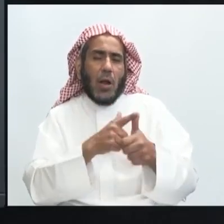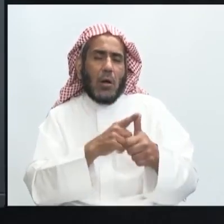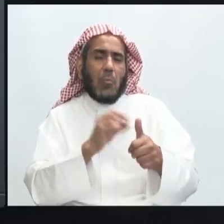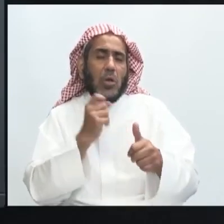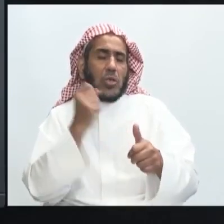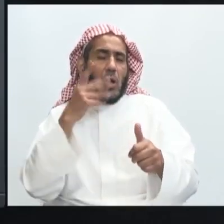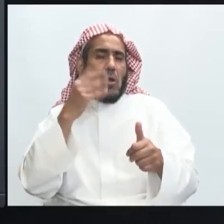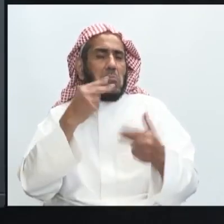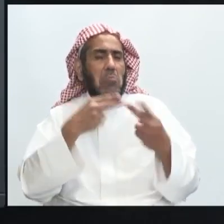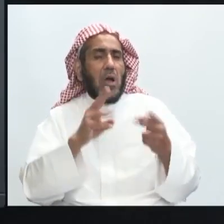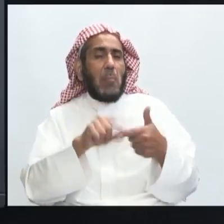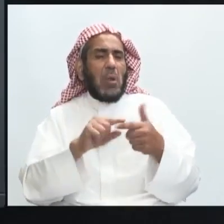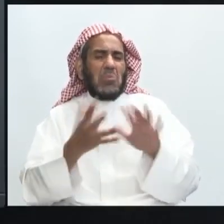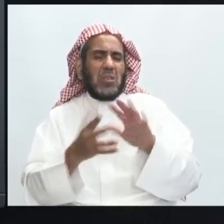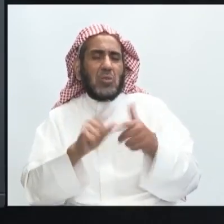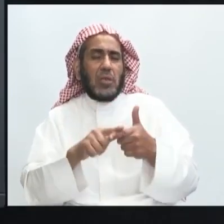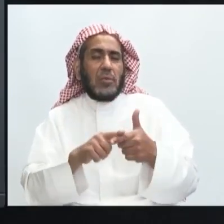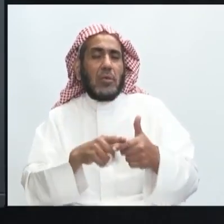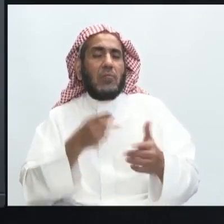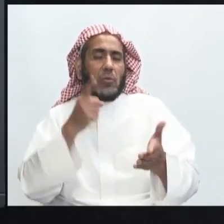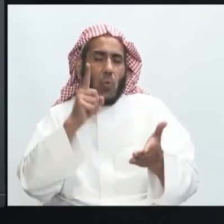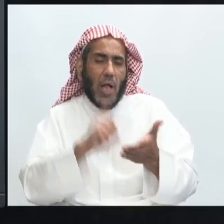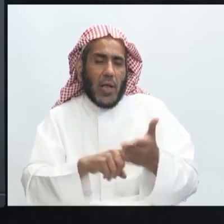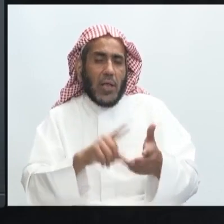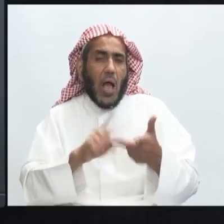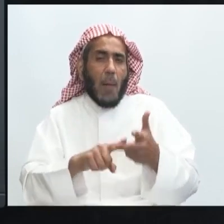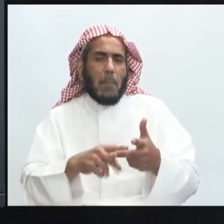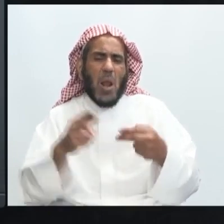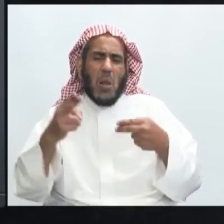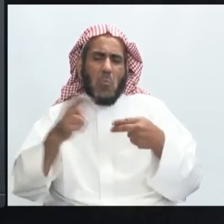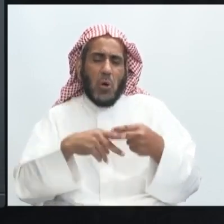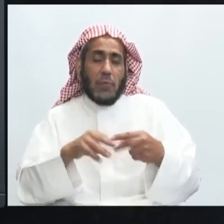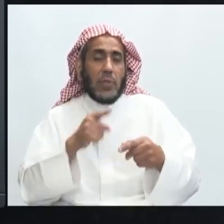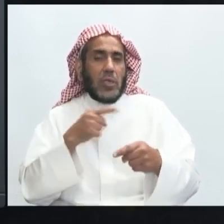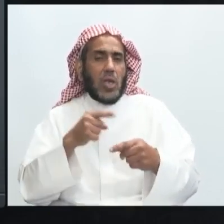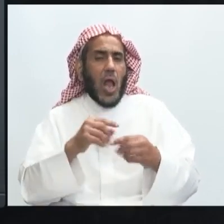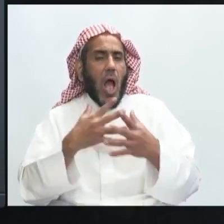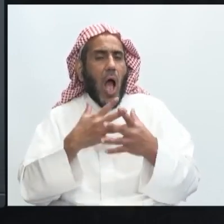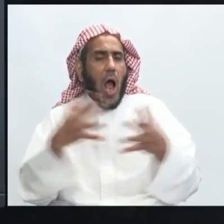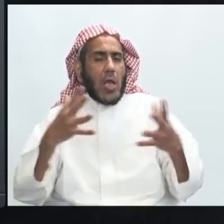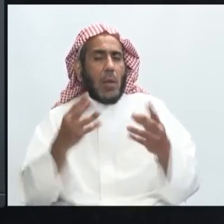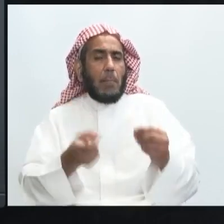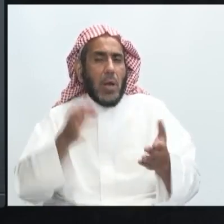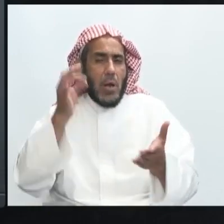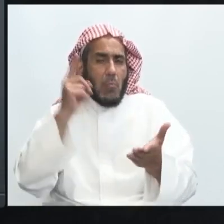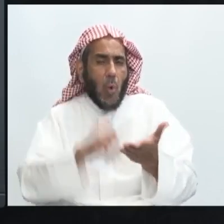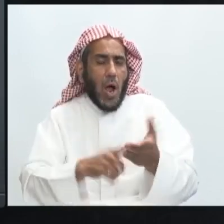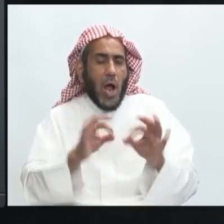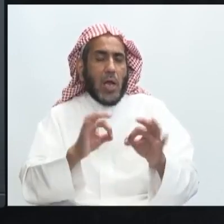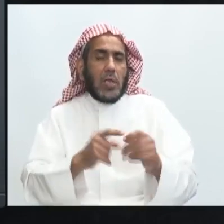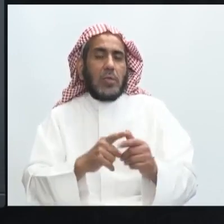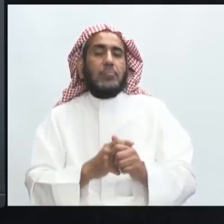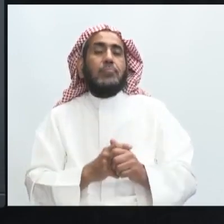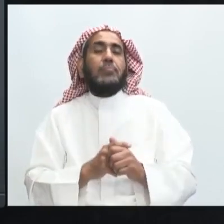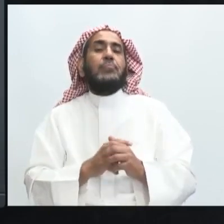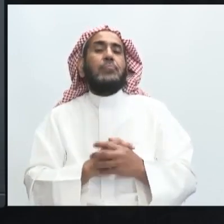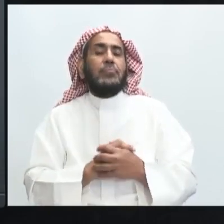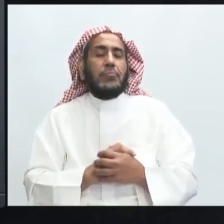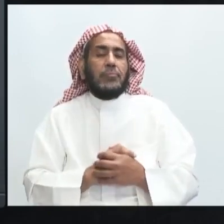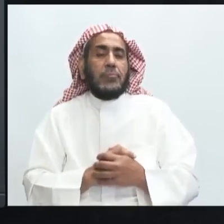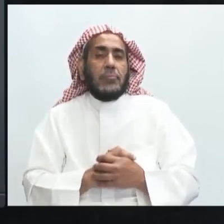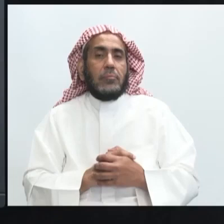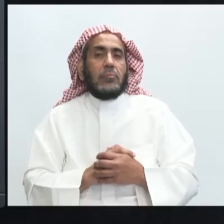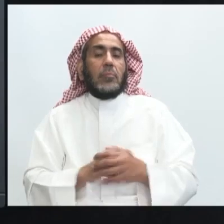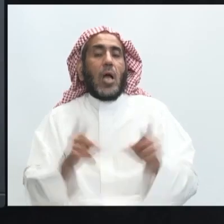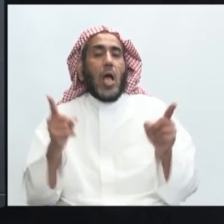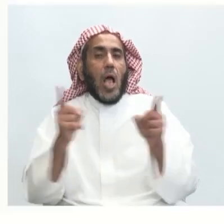الذهن اما للمتردد او الشاك فتؤكد بمؤكد اما المنكر فانت تحتاج الى اكثر من من مؤكد لاجل ذلك